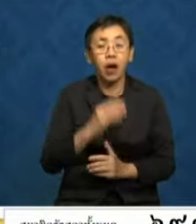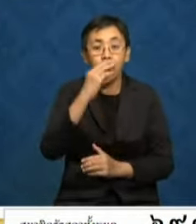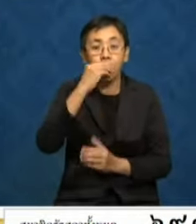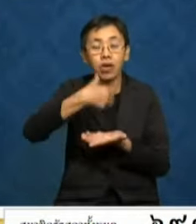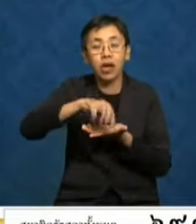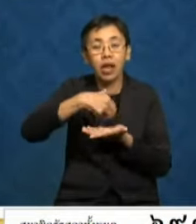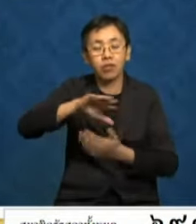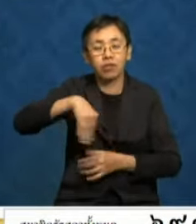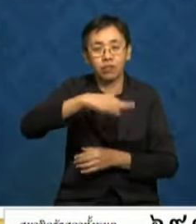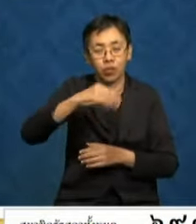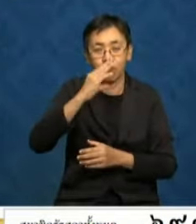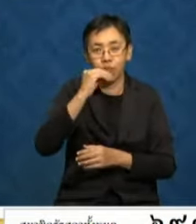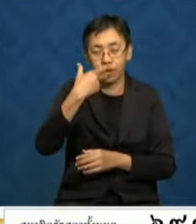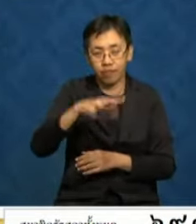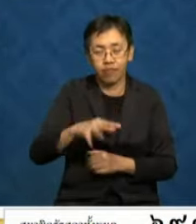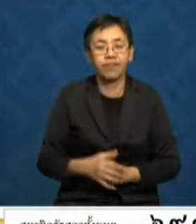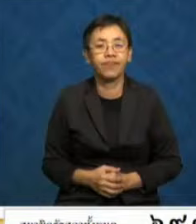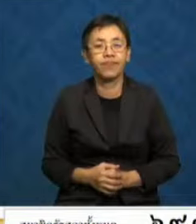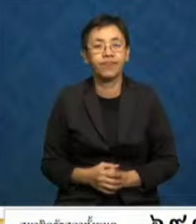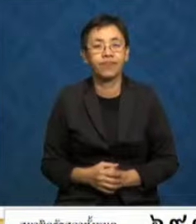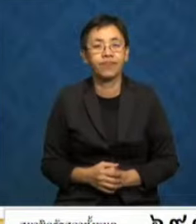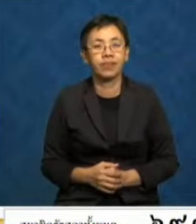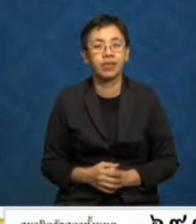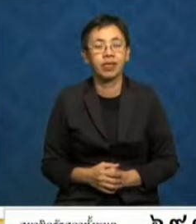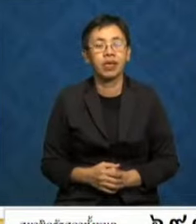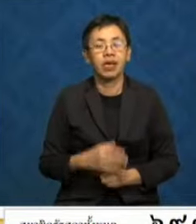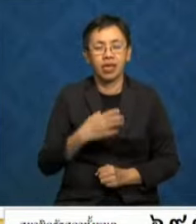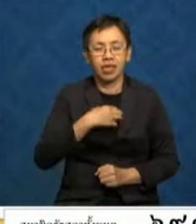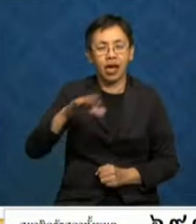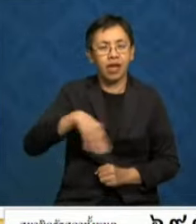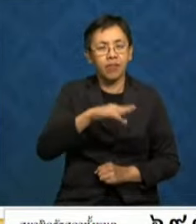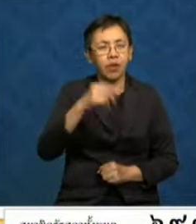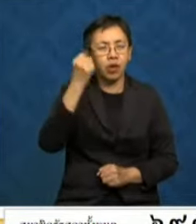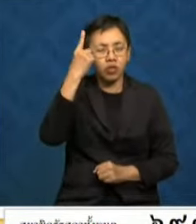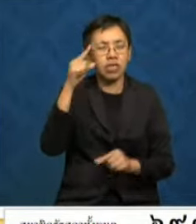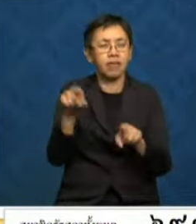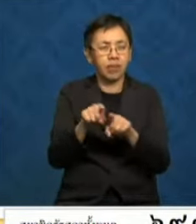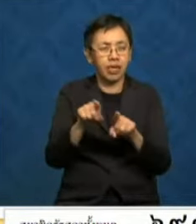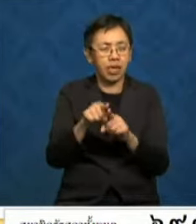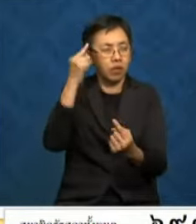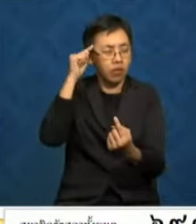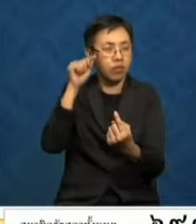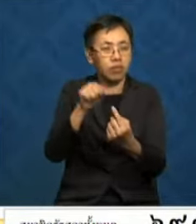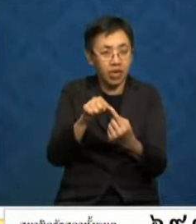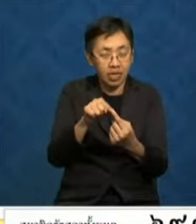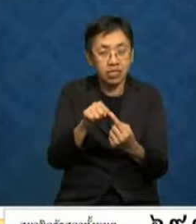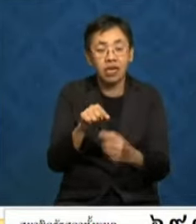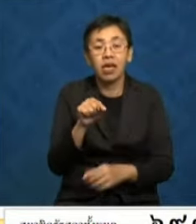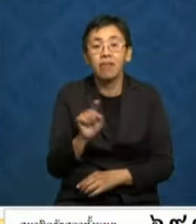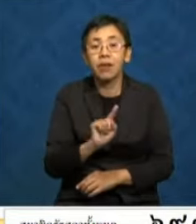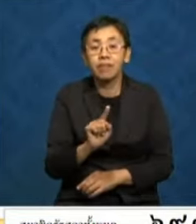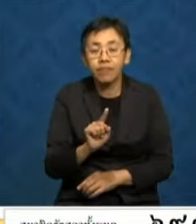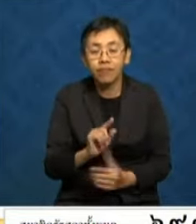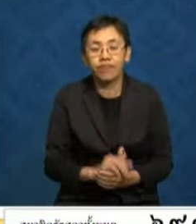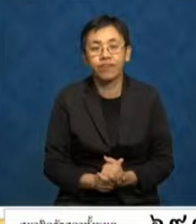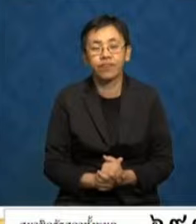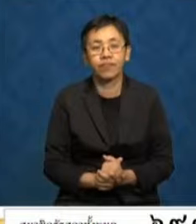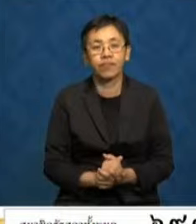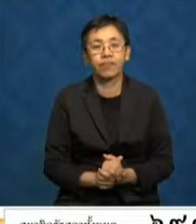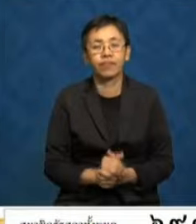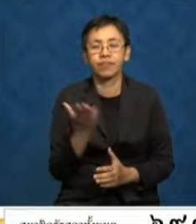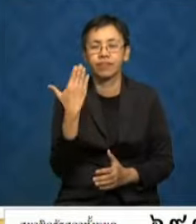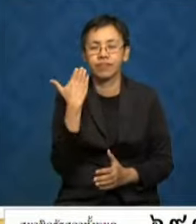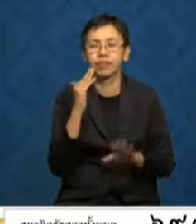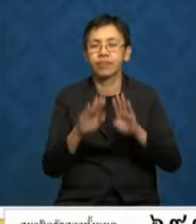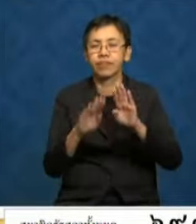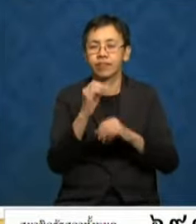าวไปทั้งหมดแล้วแต่เพื่อความเข้าใจที่ตรงกันครับว่าเรื่องนี้เนี่ยมันมีไทม์ไลน์มาตั้งแต่เมื่อประม